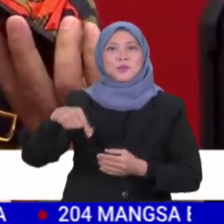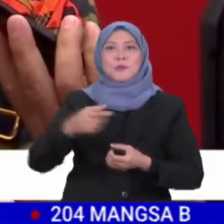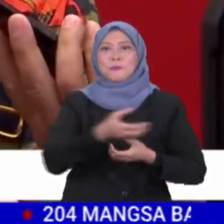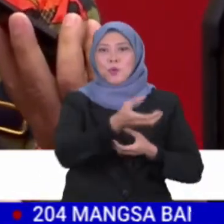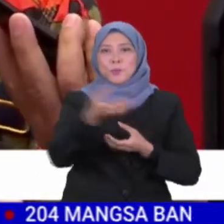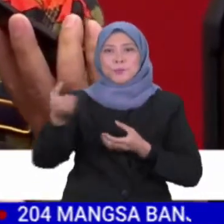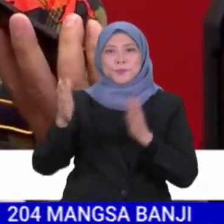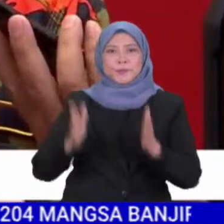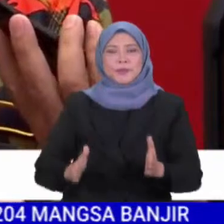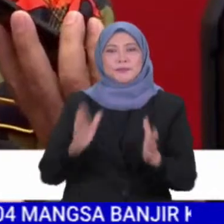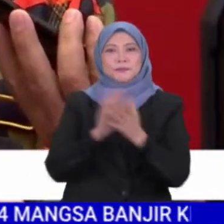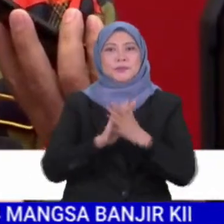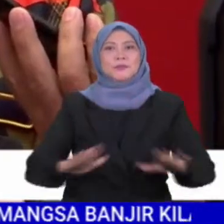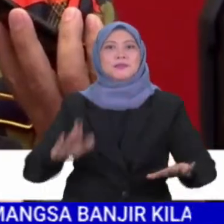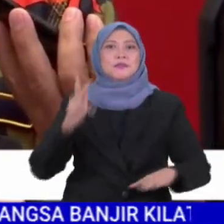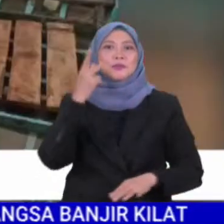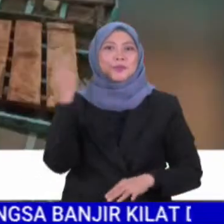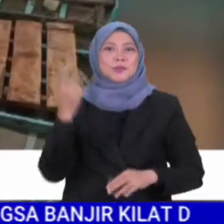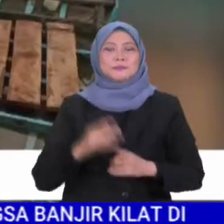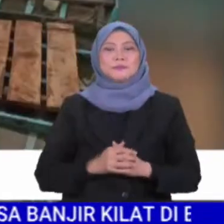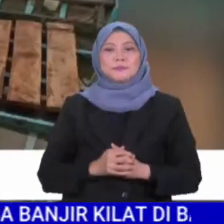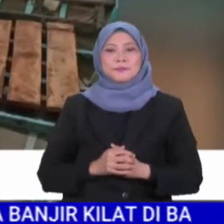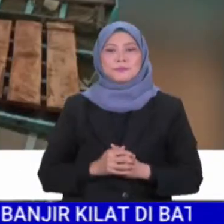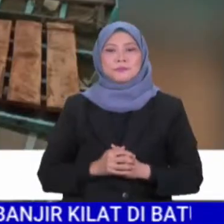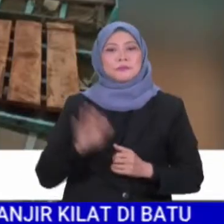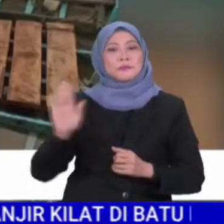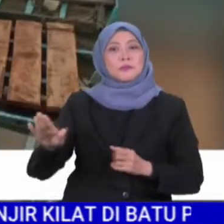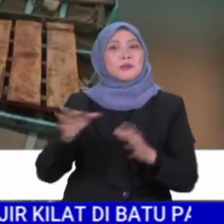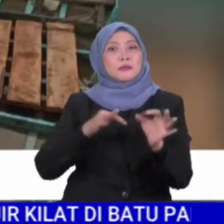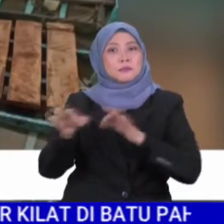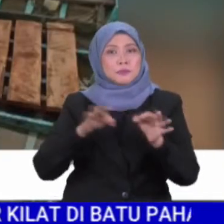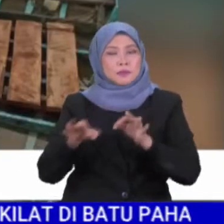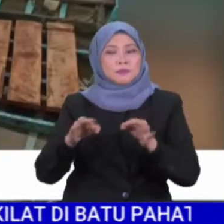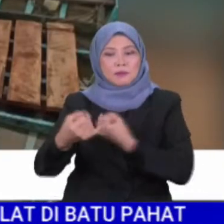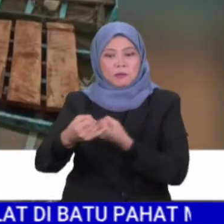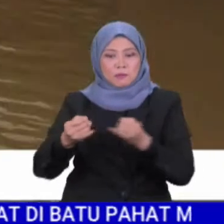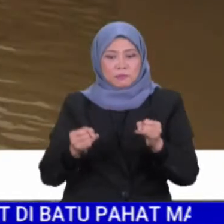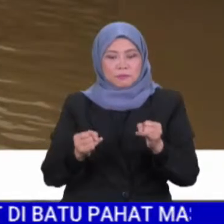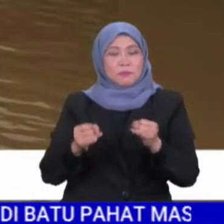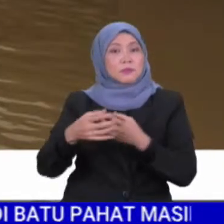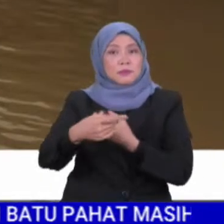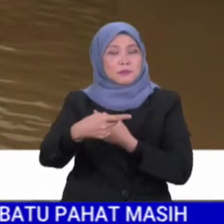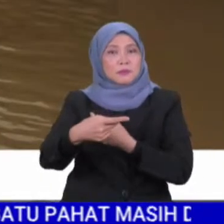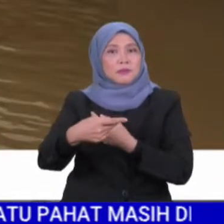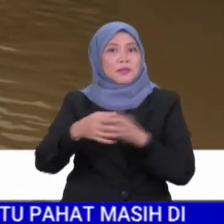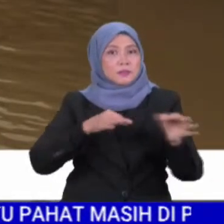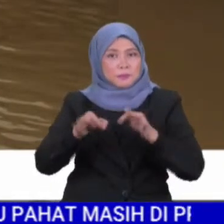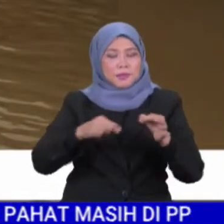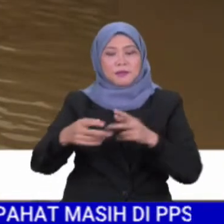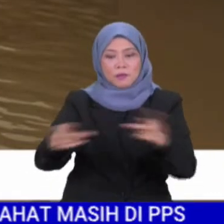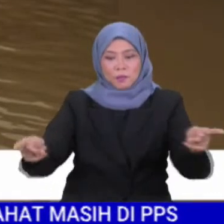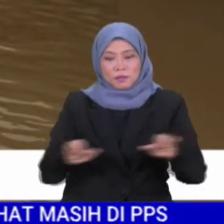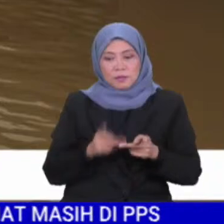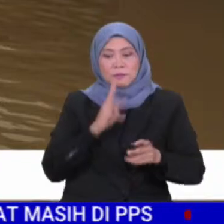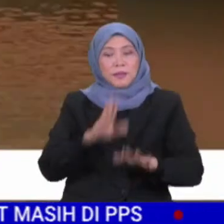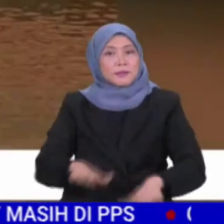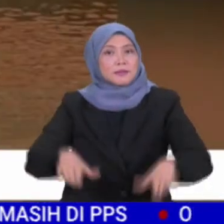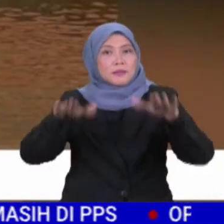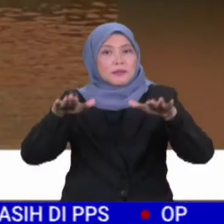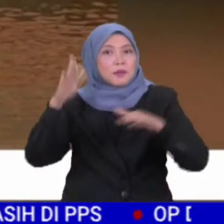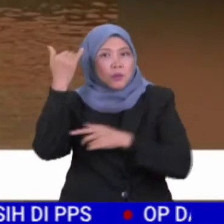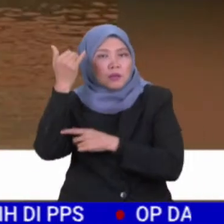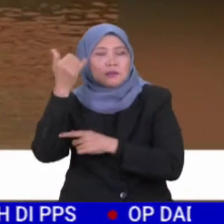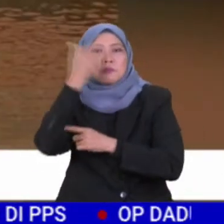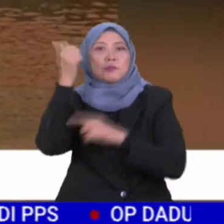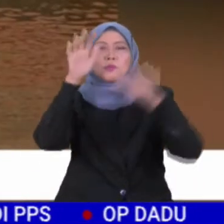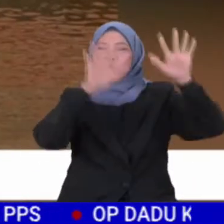dan Penyelamat Tabun Jaya Kuching. Mengulas mengenai kejadian banjir di kawasan Baram itu, beliau berkata ia adalah berikutan hujan lebat